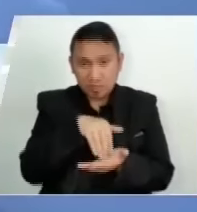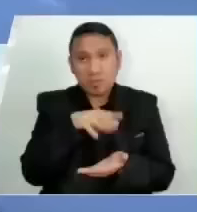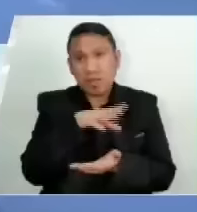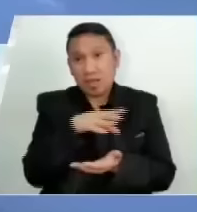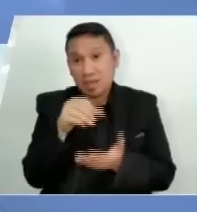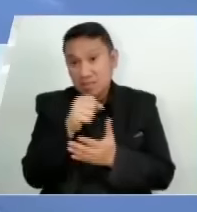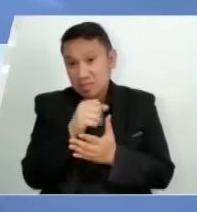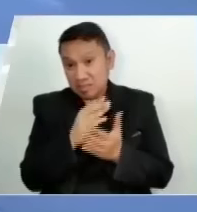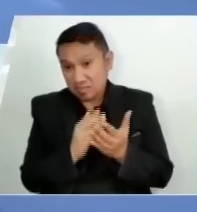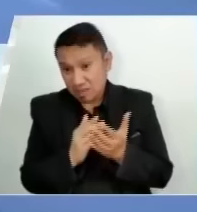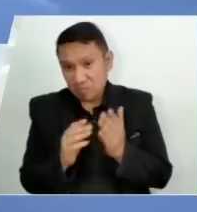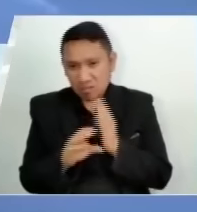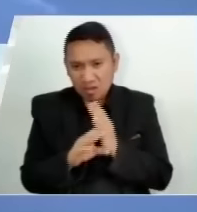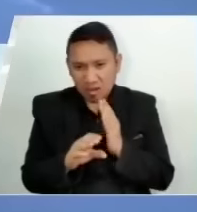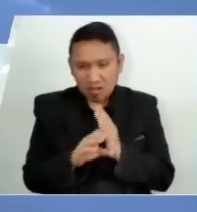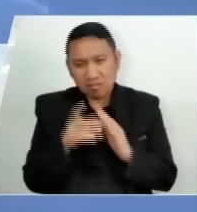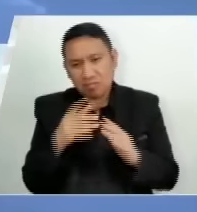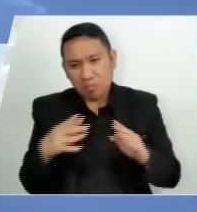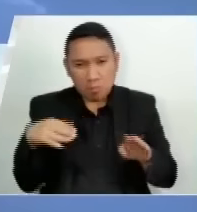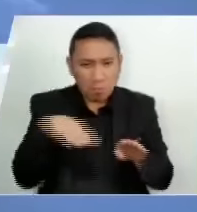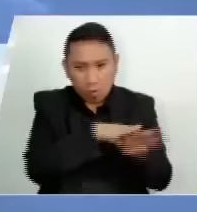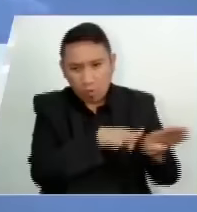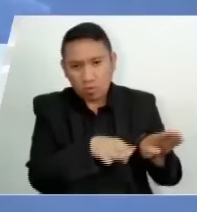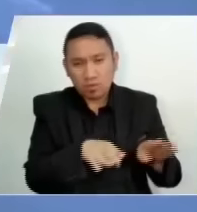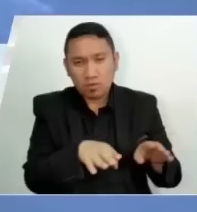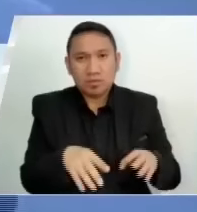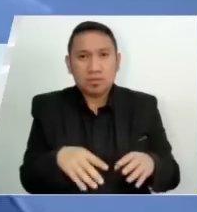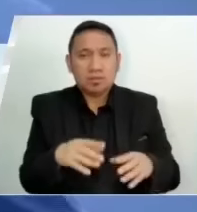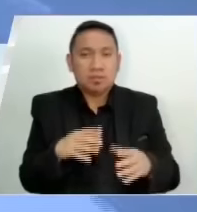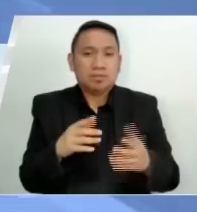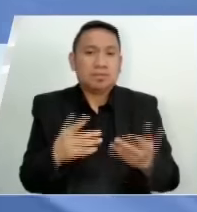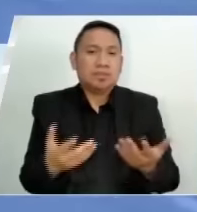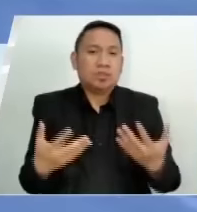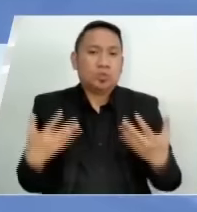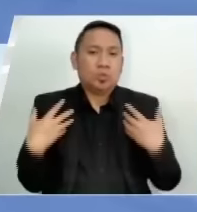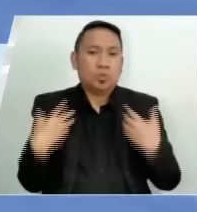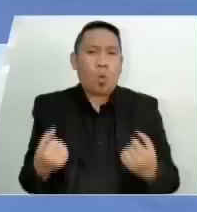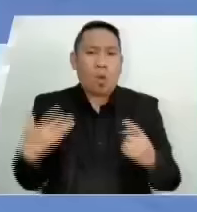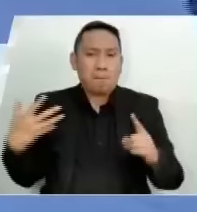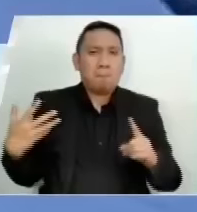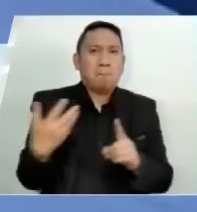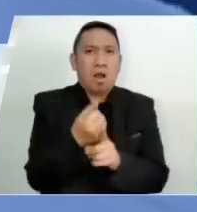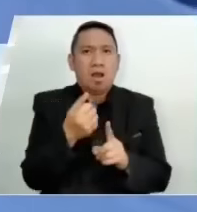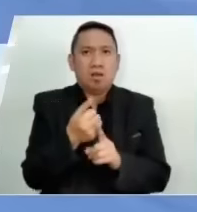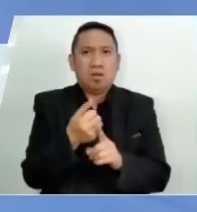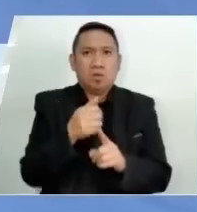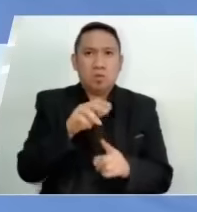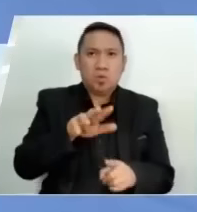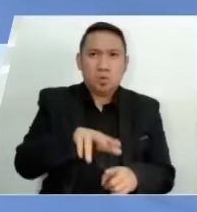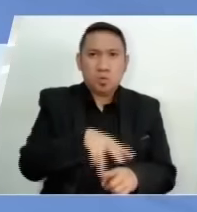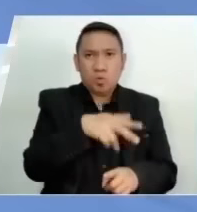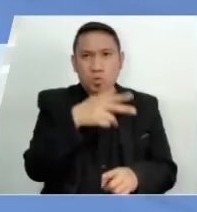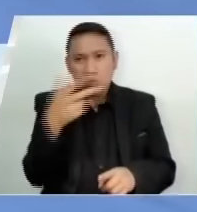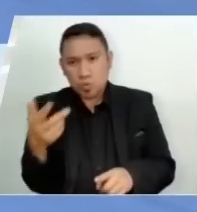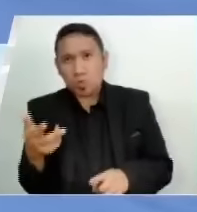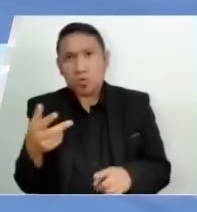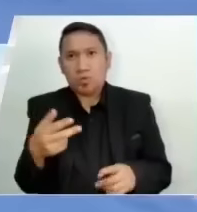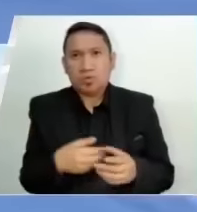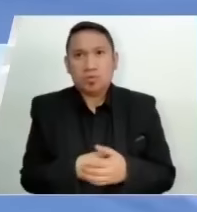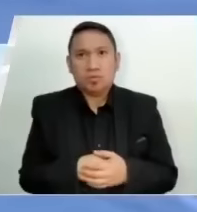Sa lakas ng impact ng pagbangga, umikot ang unang sasakyang nabangga ng truck. Tinamaan din ito ang likurang bahagi ng isang